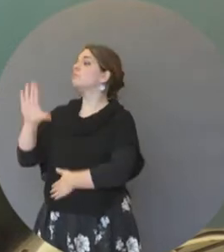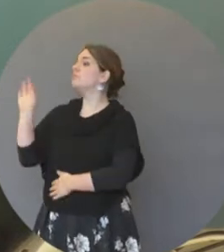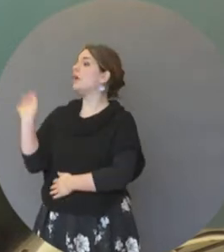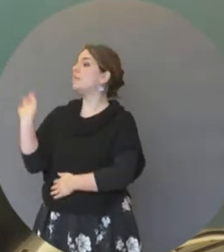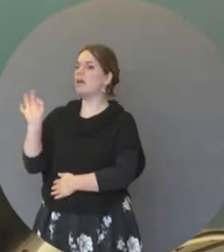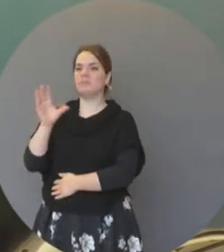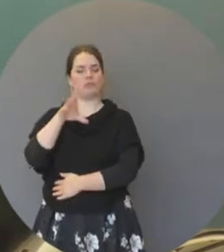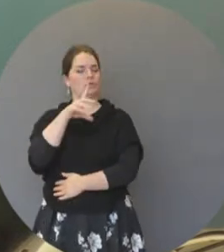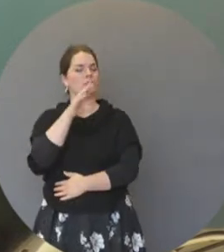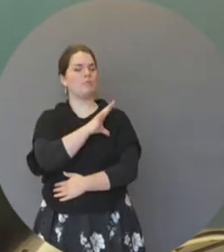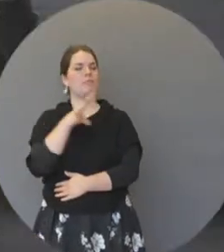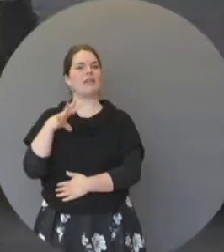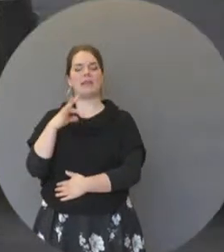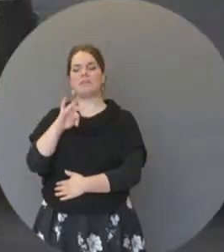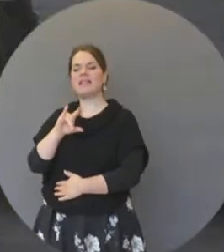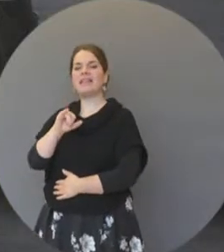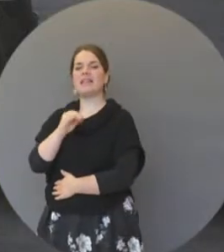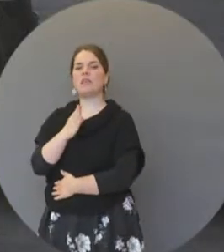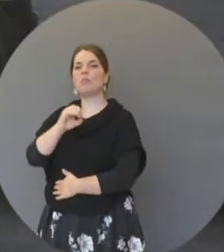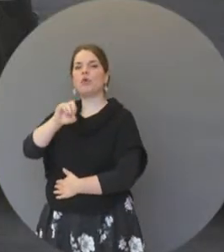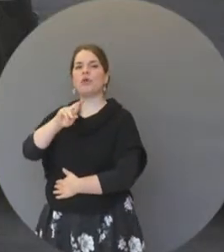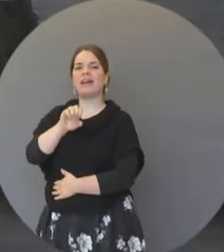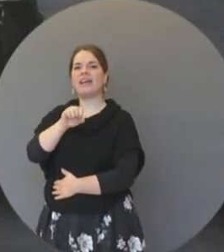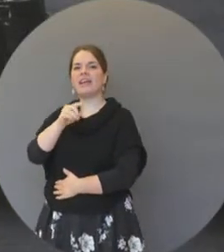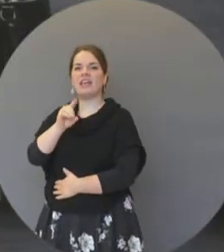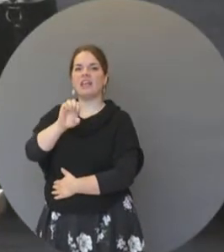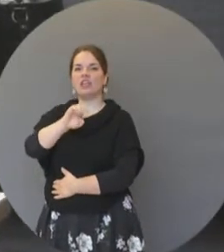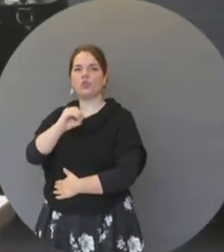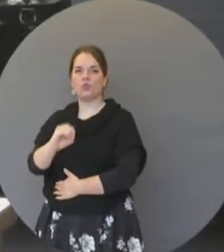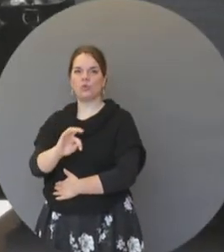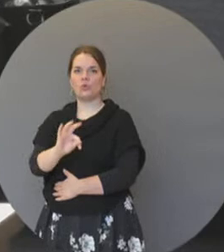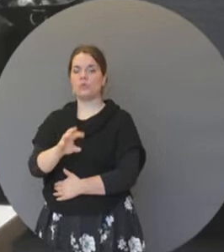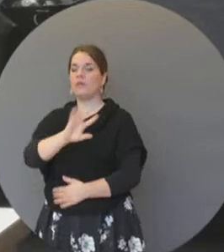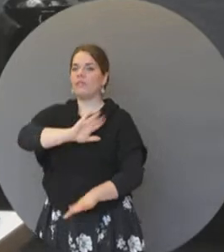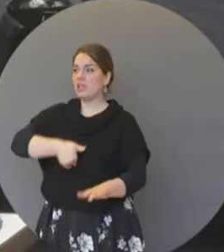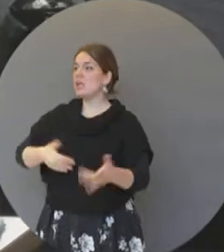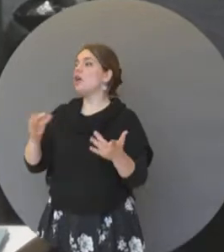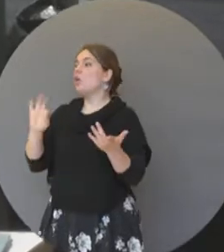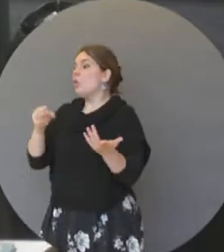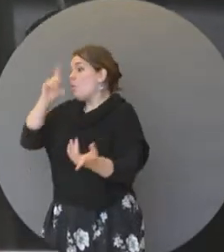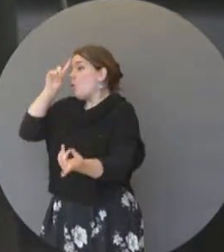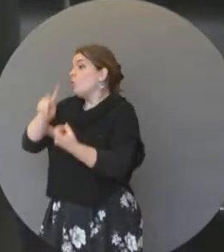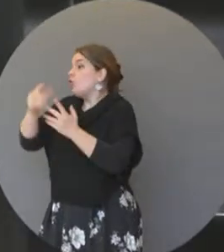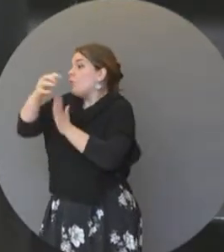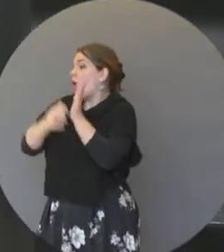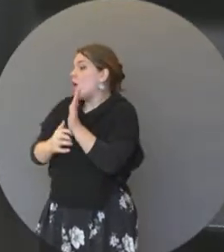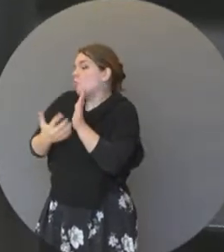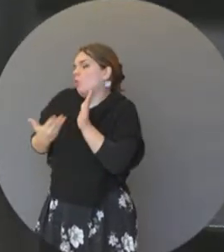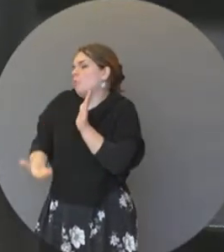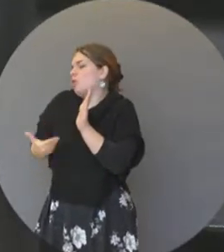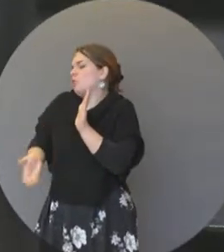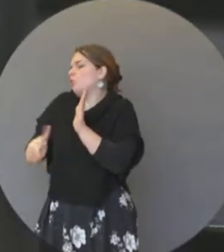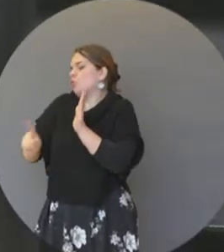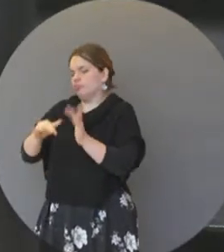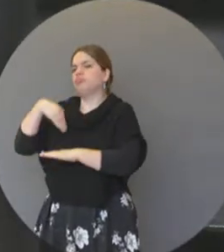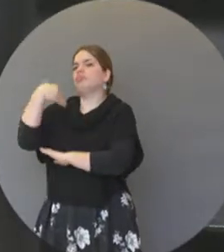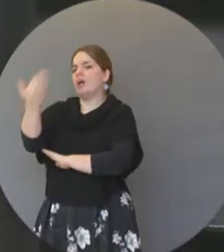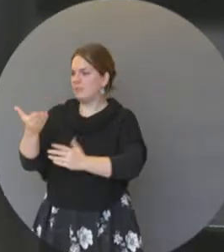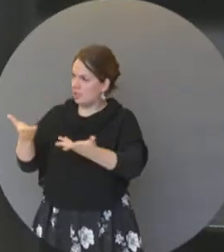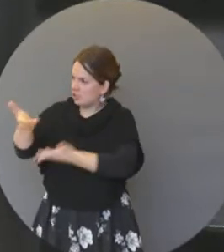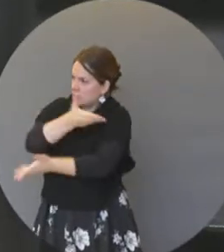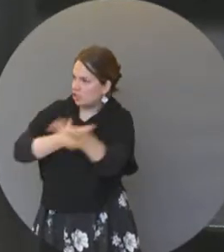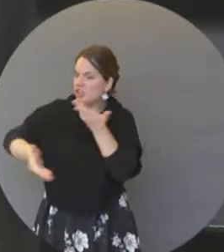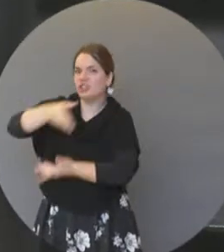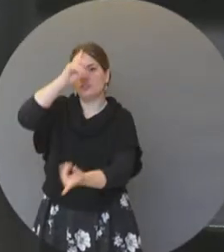comme c'était pas trop le sujet de la du rapport donc je pense qu'on aura l'occasion d'en échanger sur d'autres rapports notamment le FSL